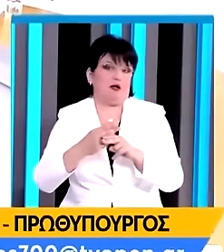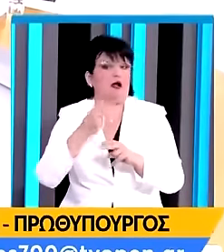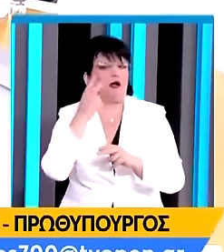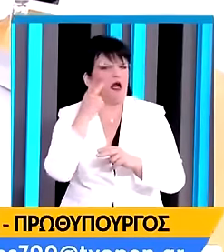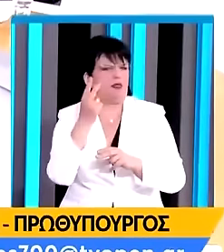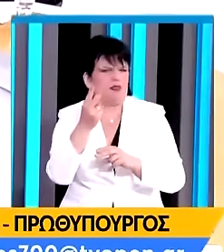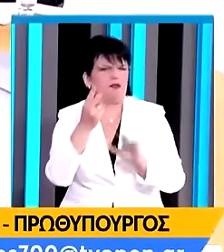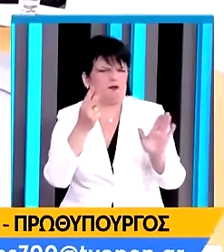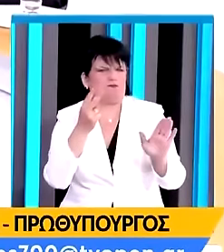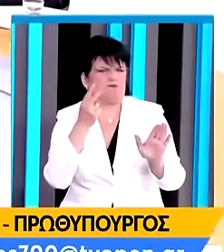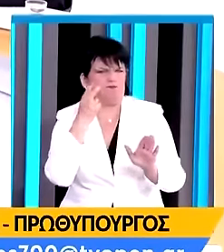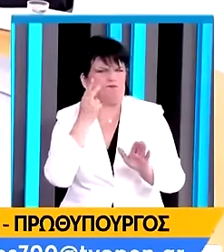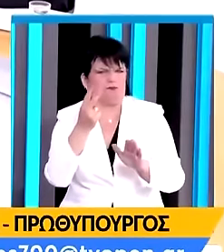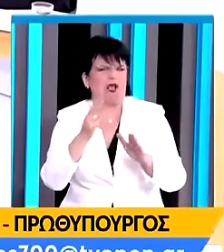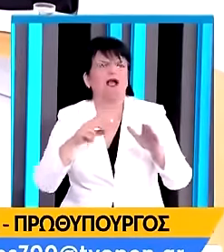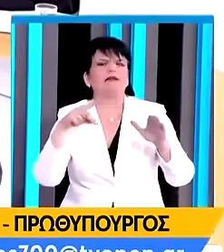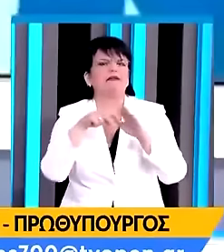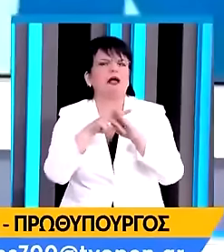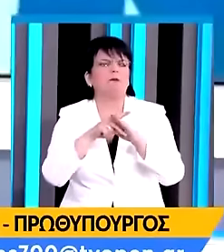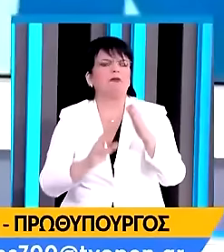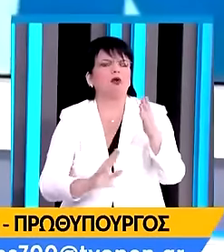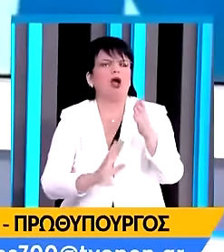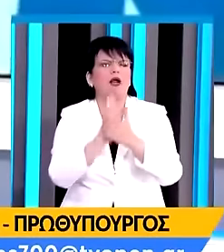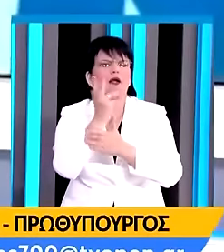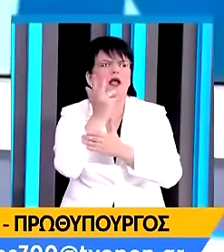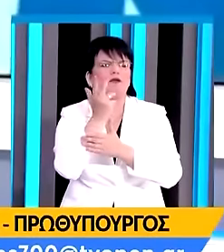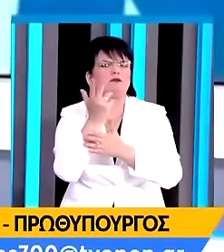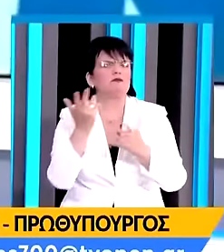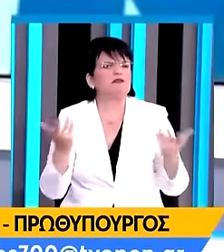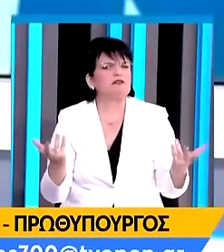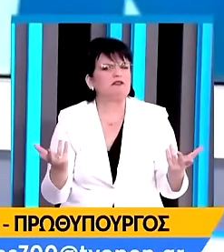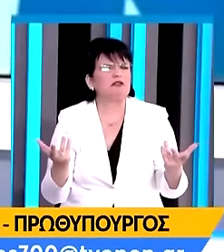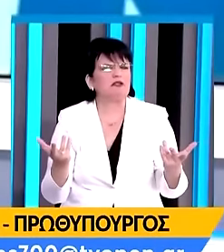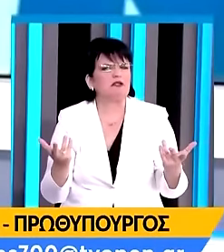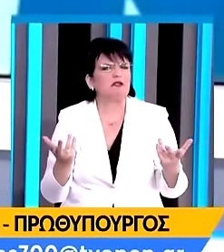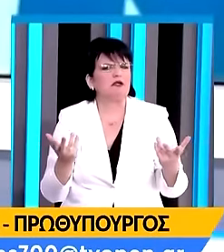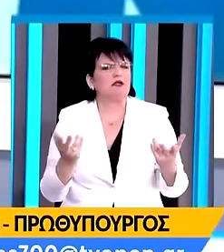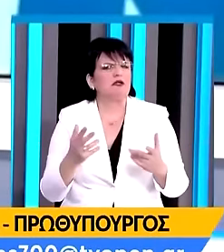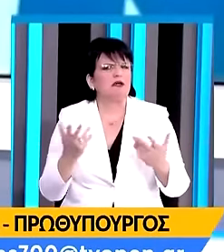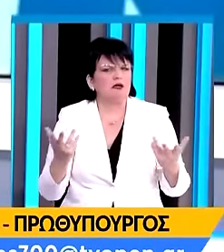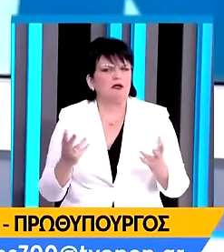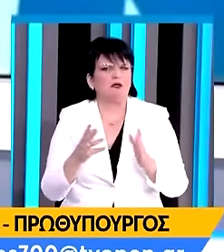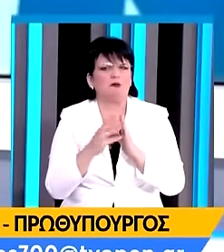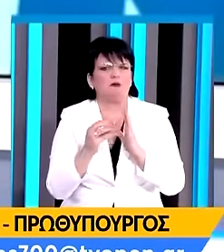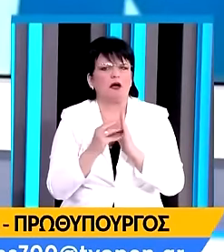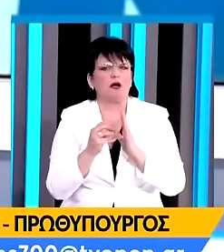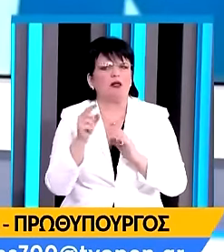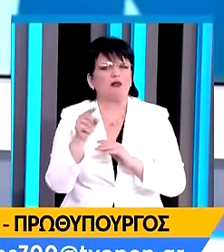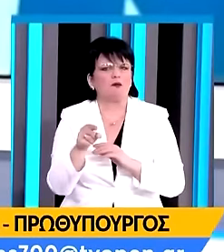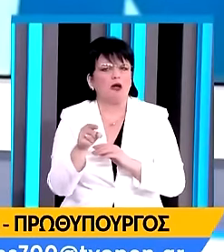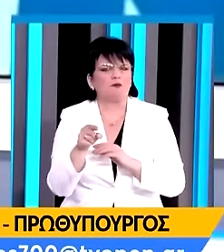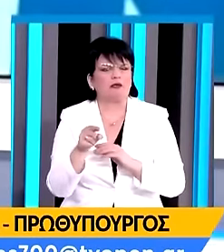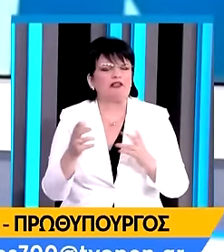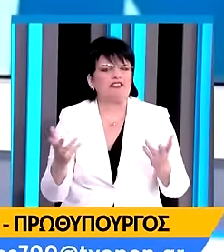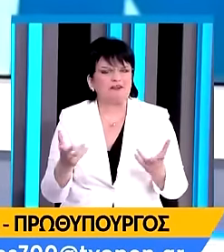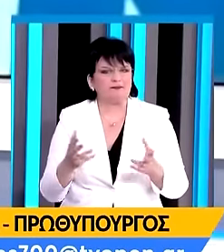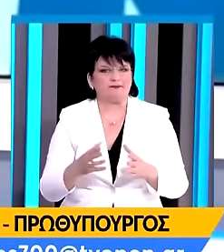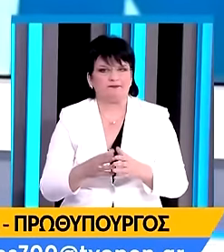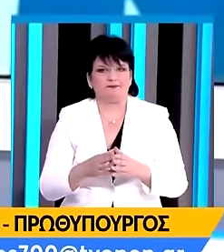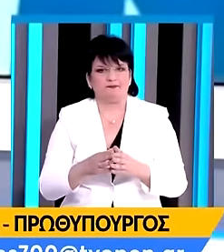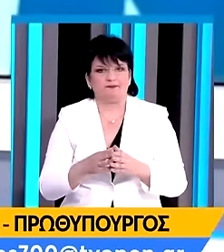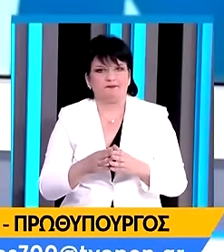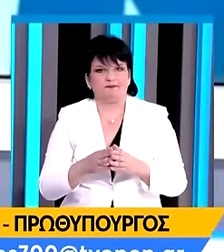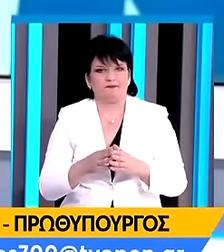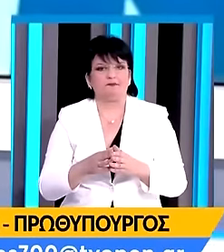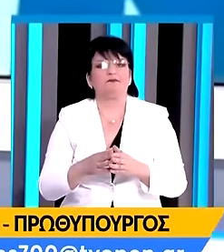ταμείο, μισό λεπτό. Να μιλήσουμε λίγο για το ταμείο ανάκαμψης. Ναι. 36 δισεκατομμύρια ευρώ. Βρέθηκα, για παράδειγμα, να σώσω. Βρέθηκα στα Σέρβια. Ναι.